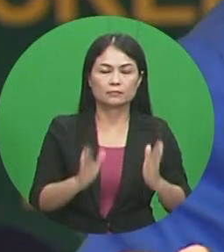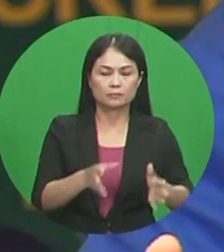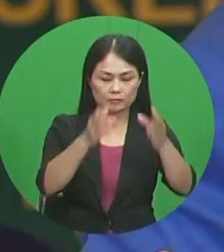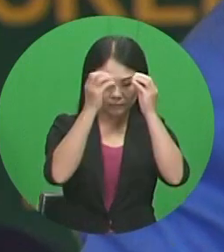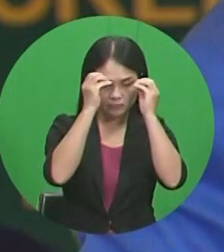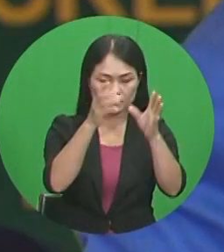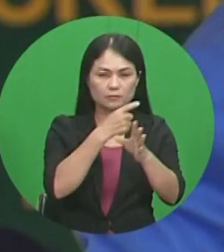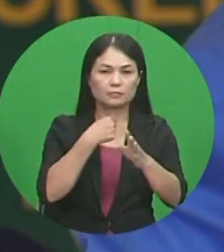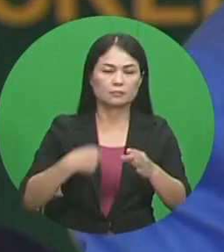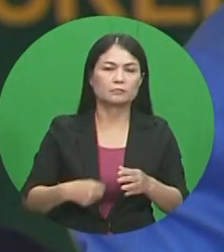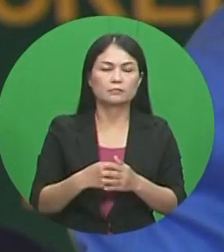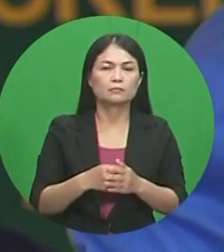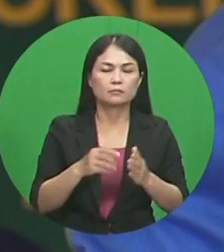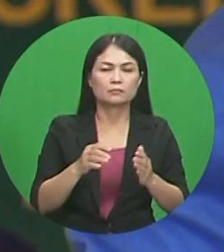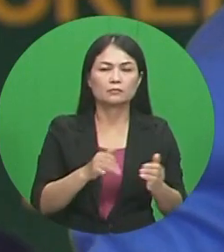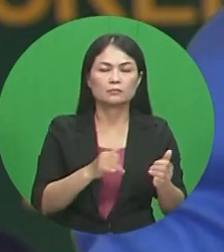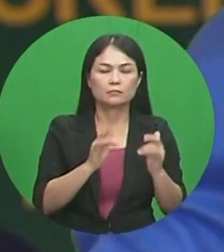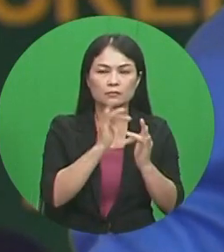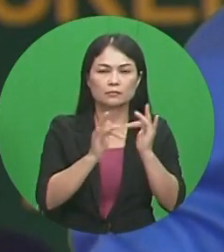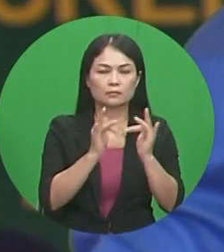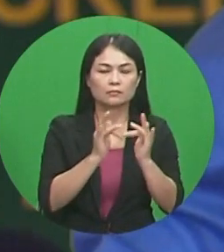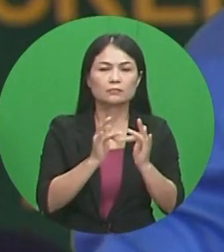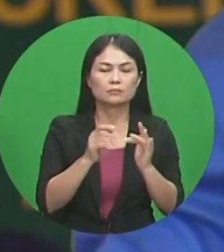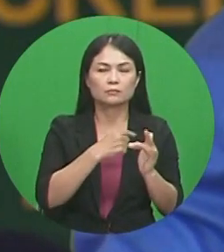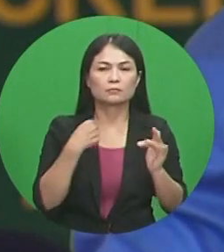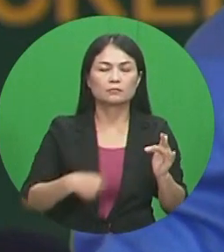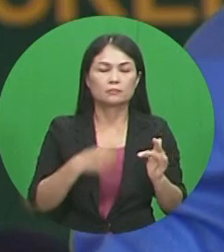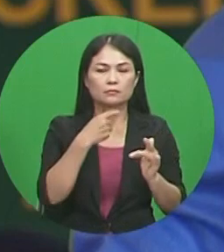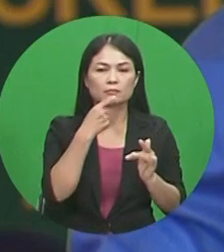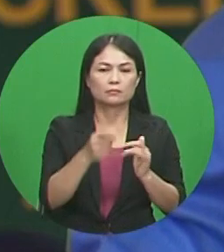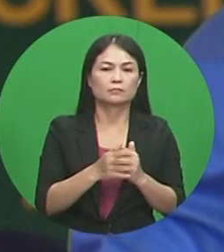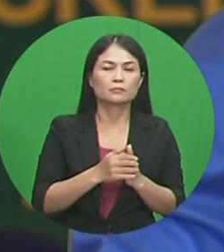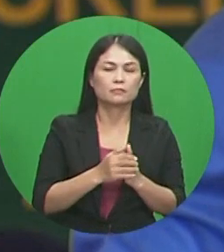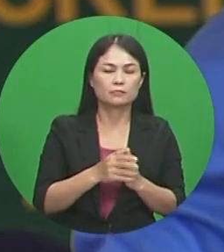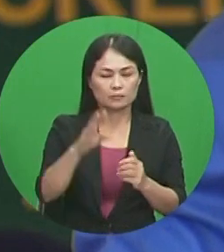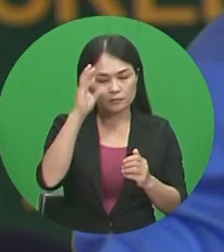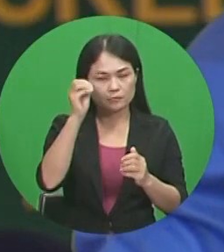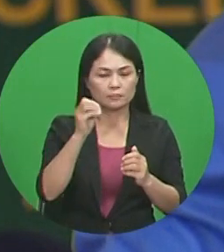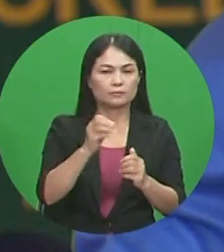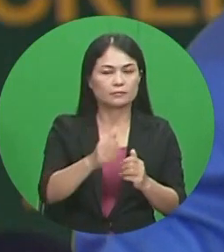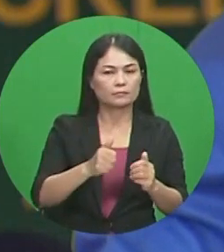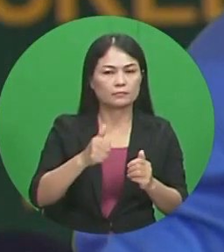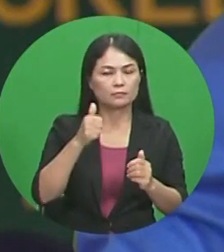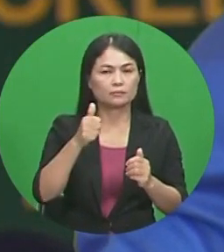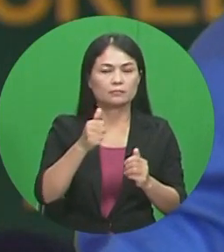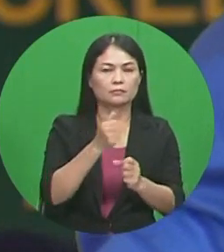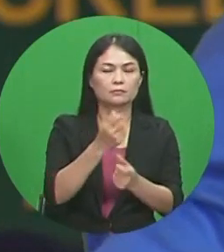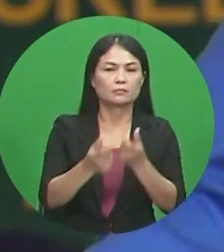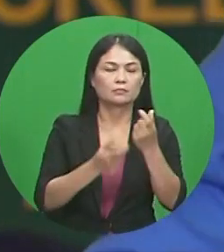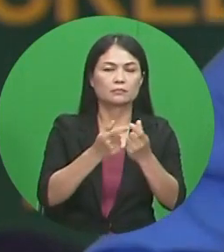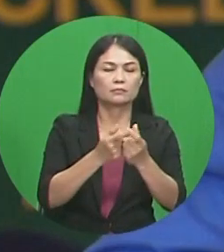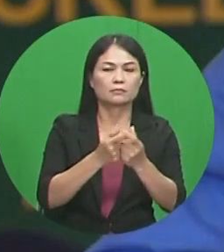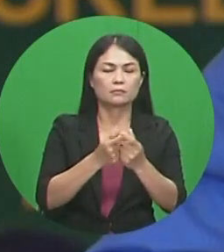មានចិនអ្នកលេងអ៊ីនធឺណិតចិនគេបាននិយាយថាបរិសសង្ហាធ្វើដំណើរប